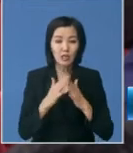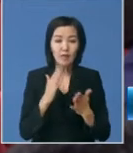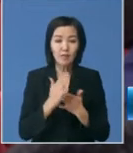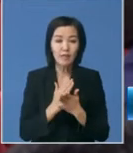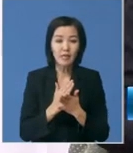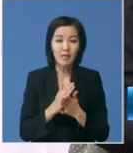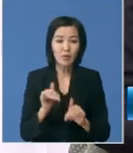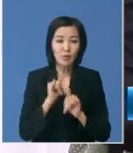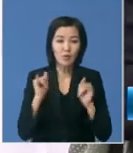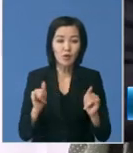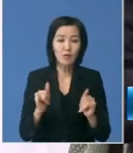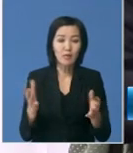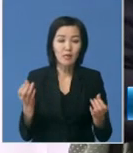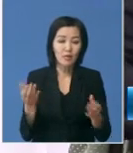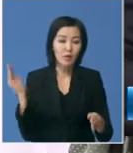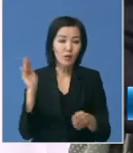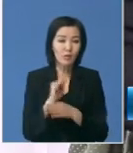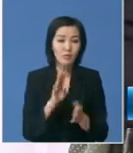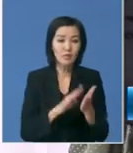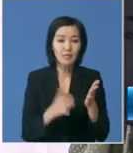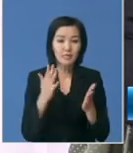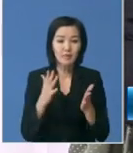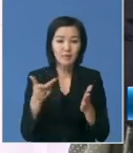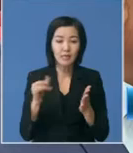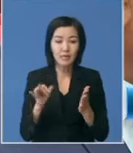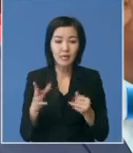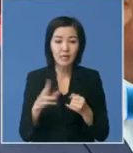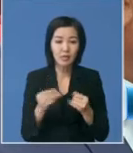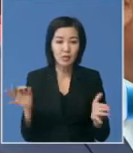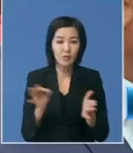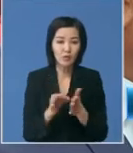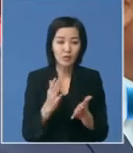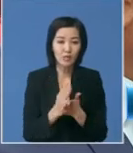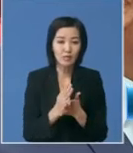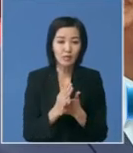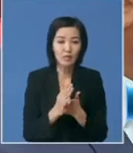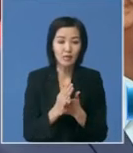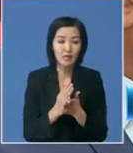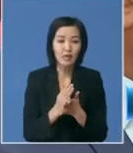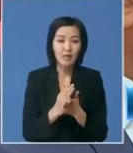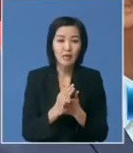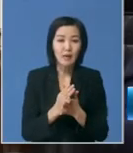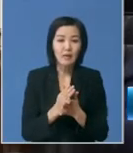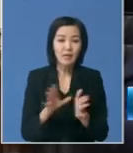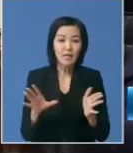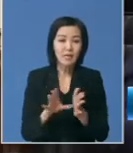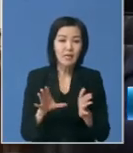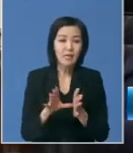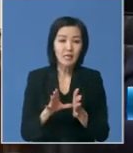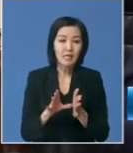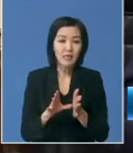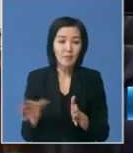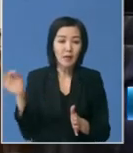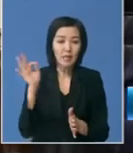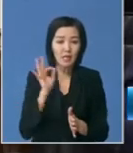жылы оның көлемін тағы қосымша 85 гектар жерге жеткізу көзделген. Бинәлі сықақ баламалы энергия көздерін пайдалануда